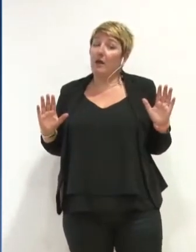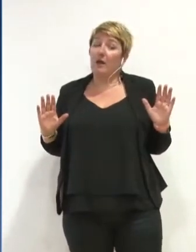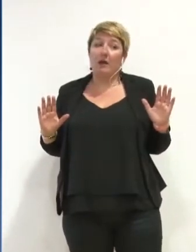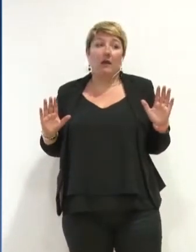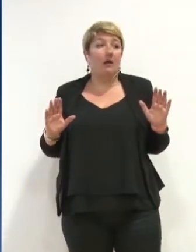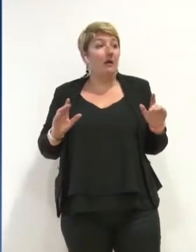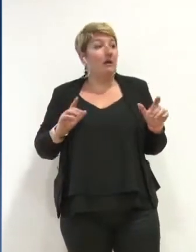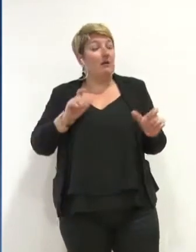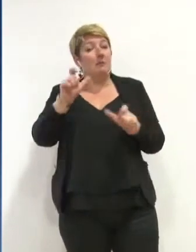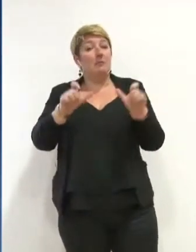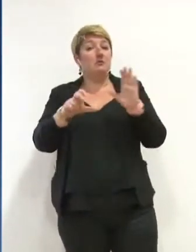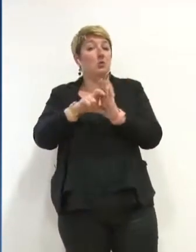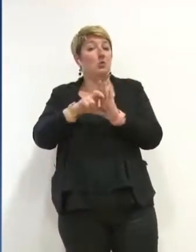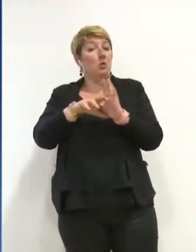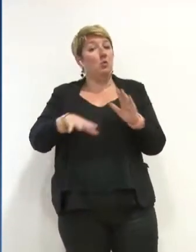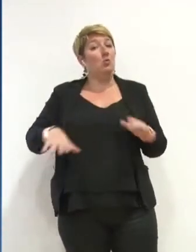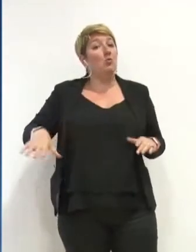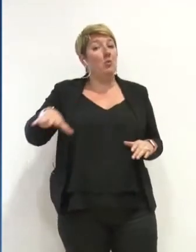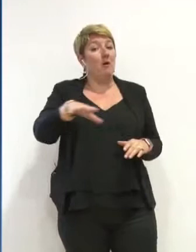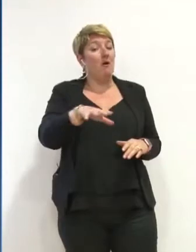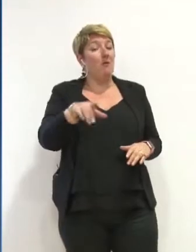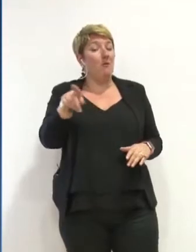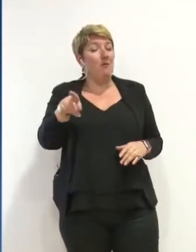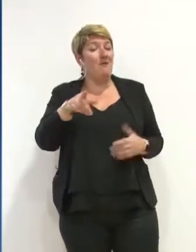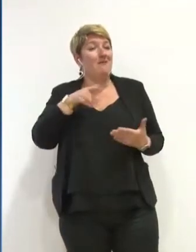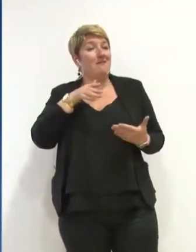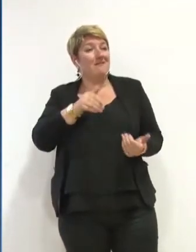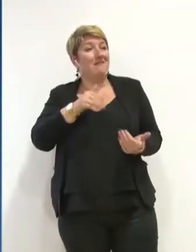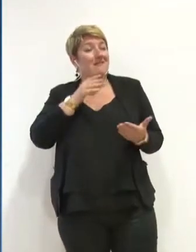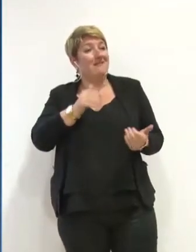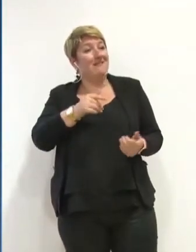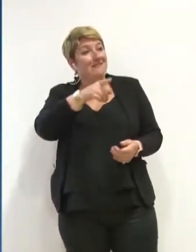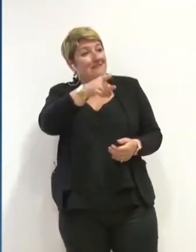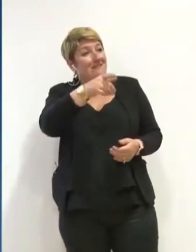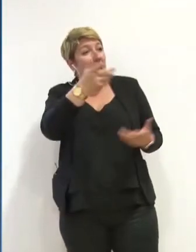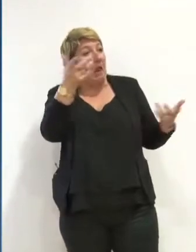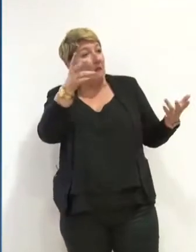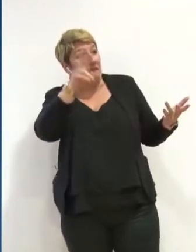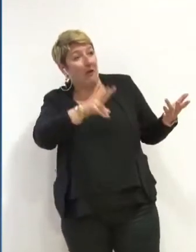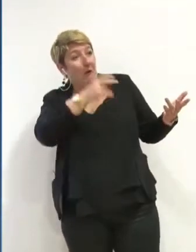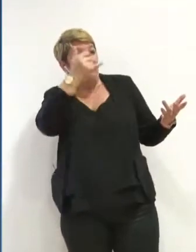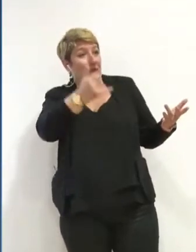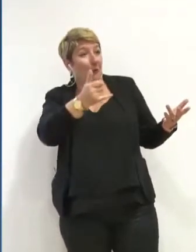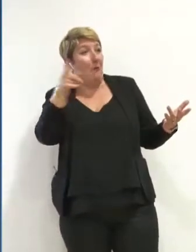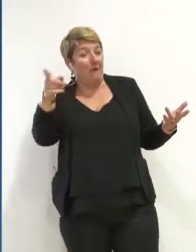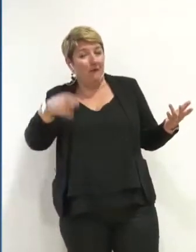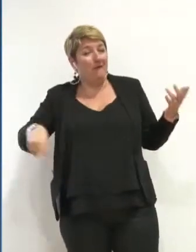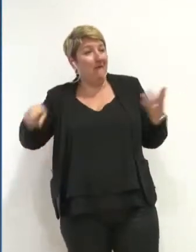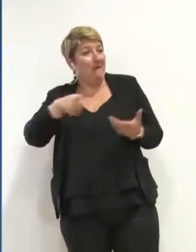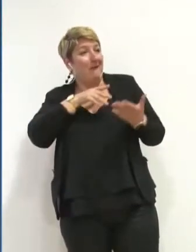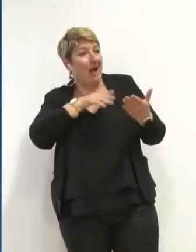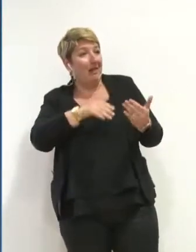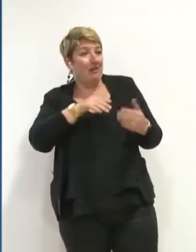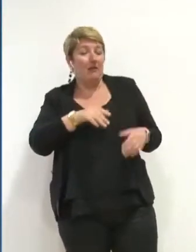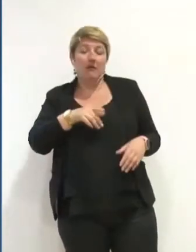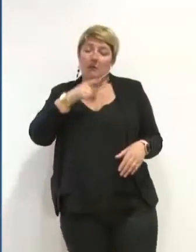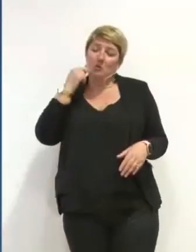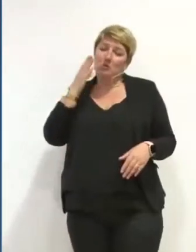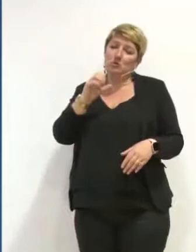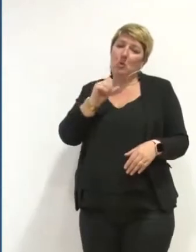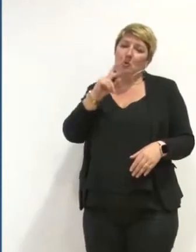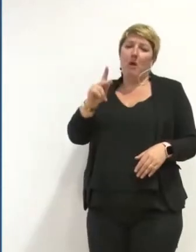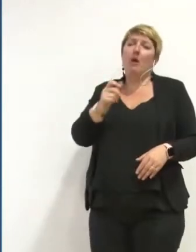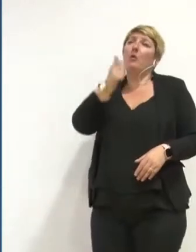les Grenoblois attendent avec impatience que vous confirmiez ou vous infirmiez ces faits, Monsieur Bach. Prenez les choses avec sérieux, au moins pour une